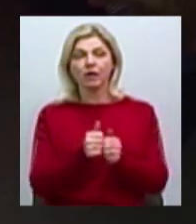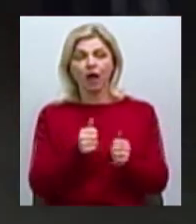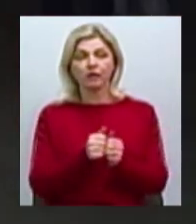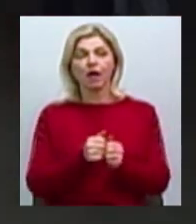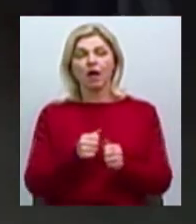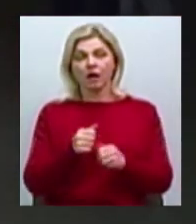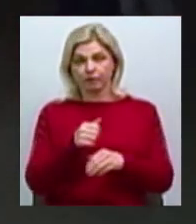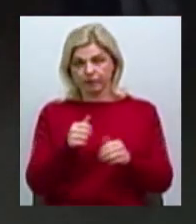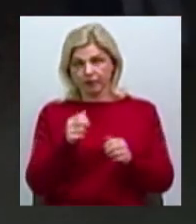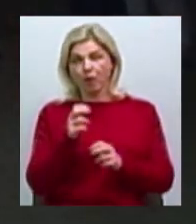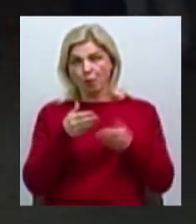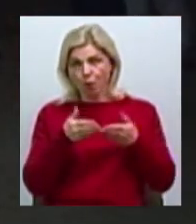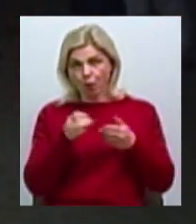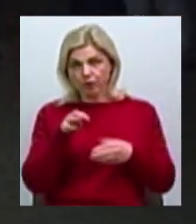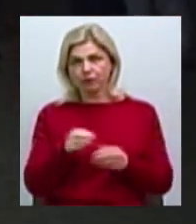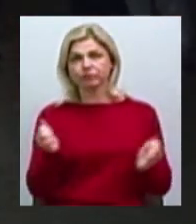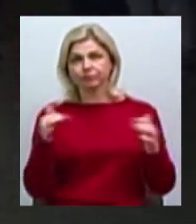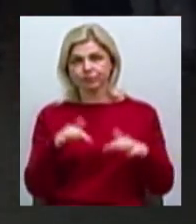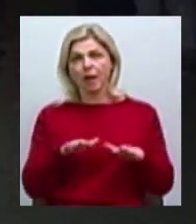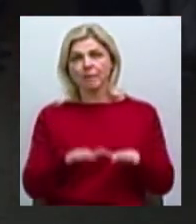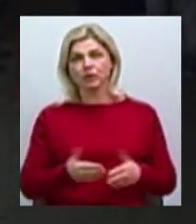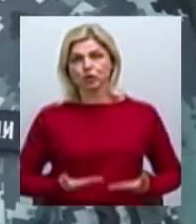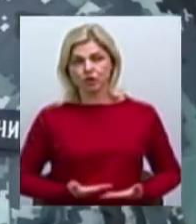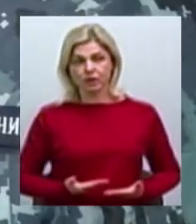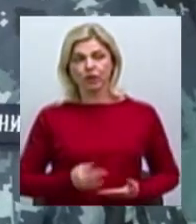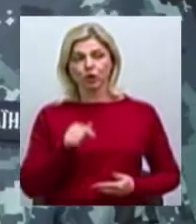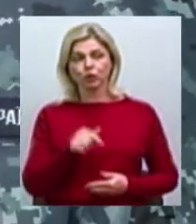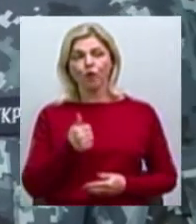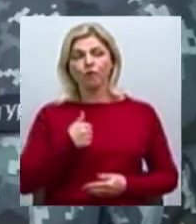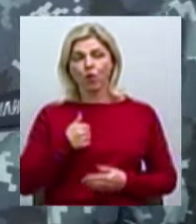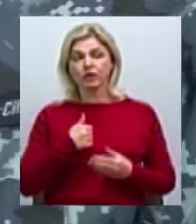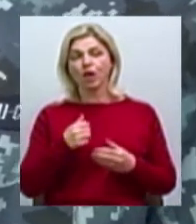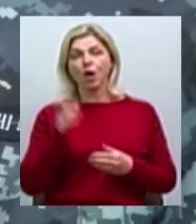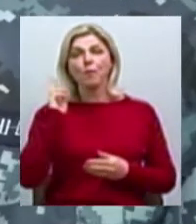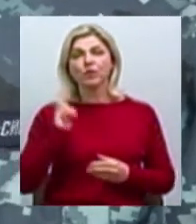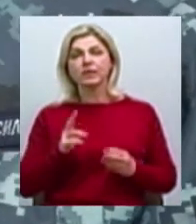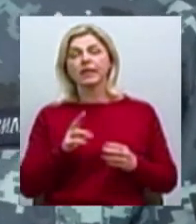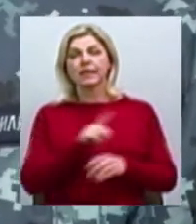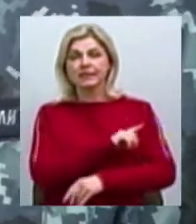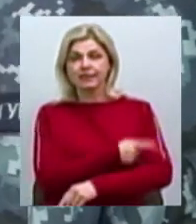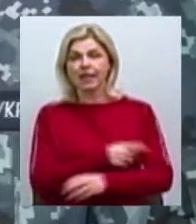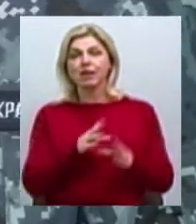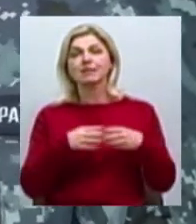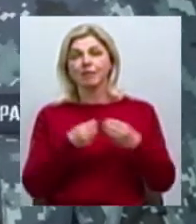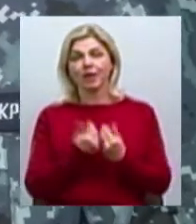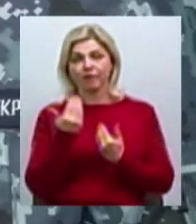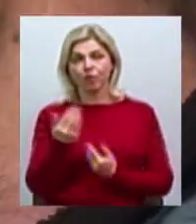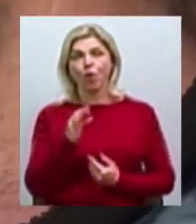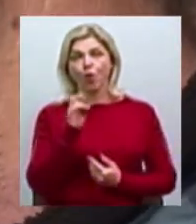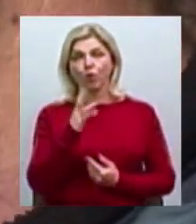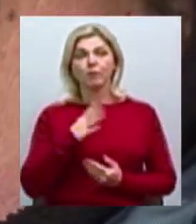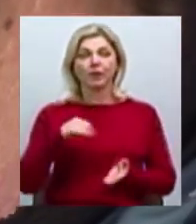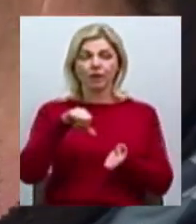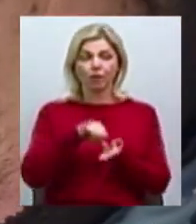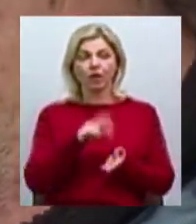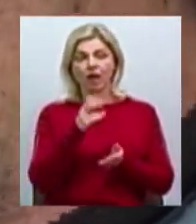почали збиратись місцеві жителі. Тут з родиною матрос військово-морських сил Юрій Лозенков. Чоловік був на одному з кораблів, які супроводжували катери